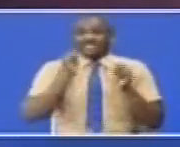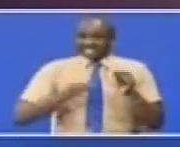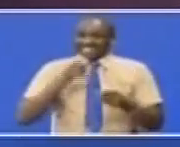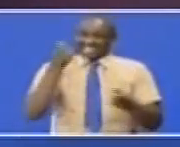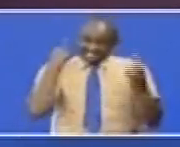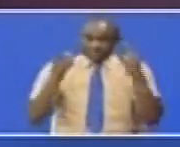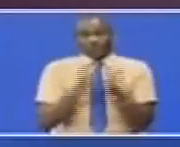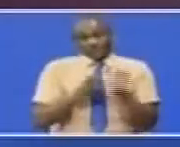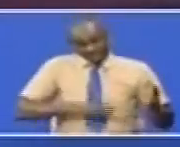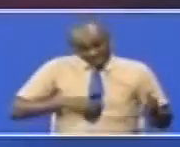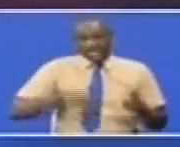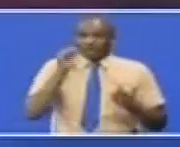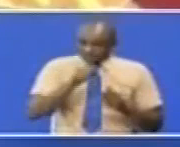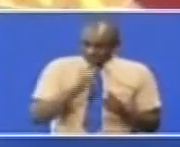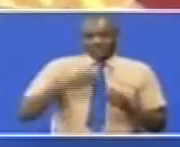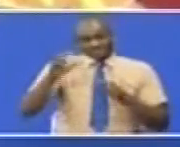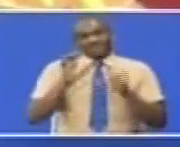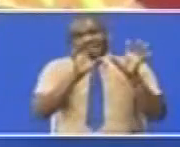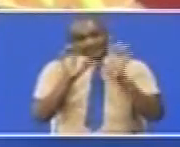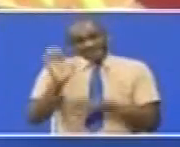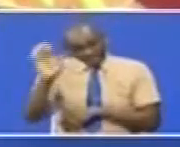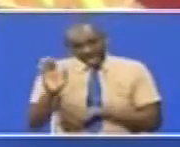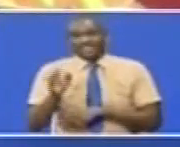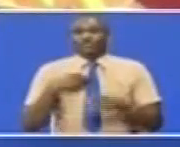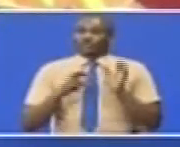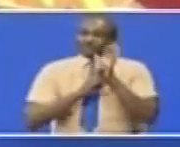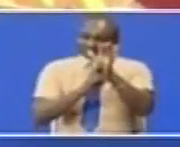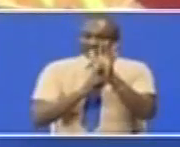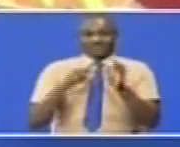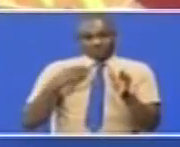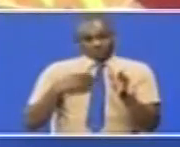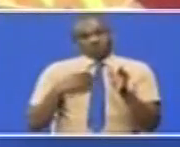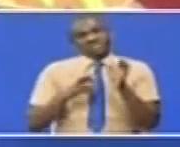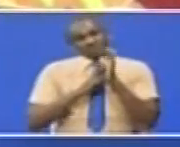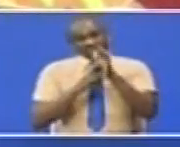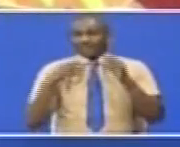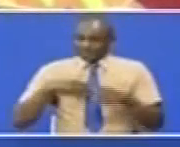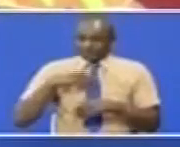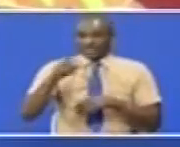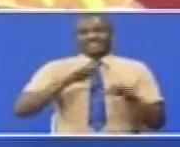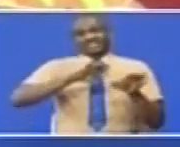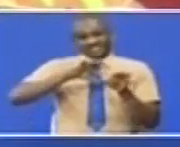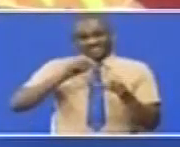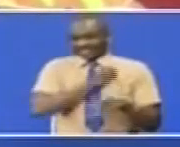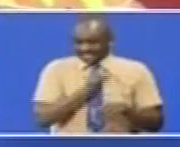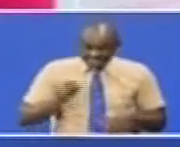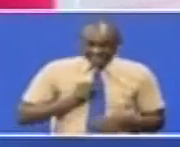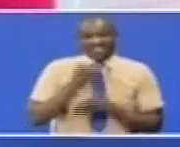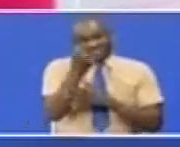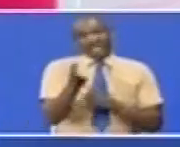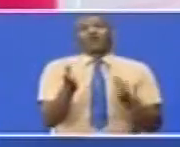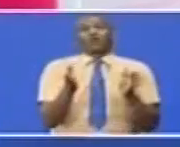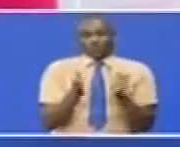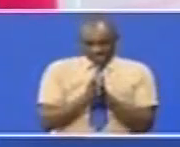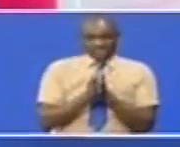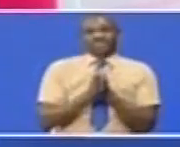watakuwa mbioni kutafuta fursa ya kuwakilisha wakazi katika bunge la seneti, hali kadhalika la kitaifa. Nafasi ya